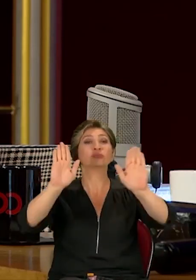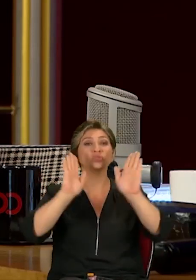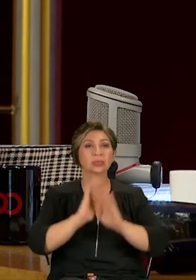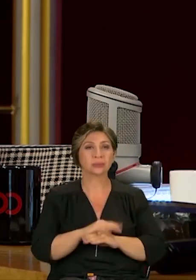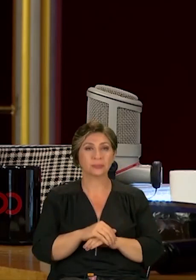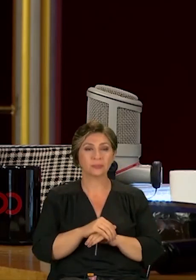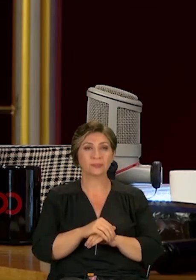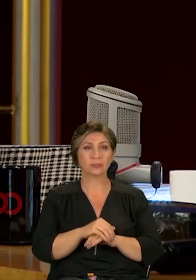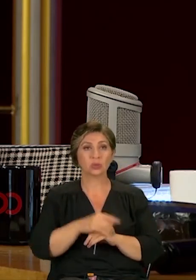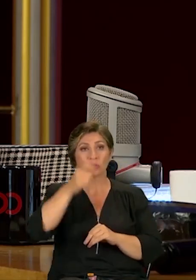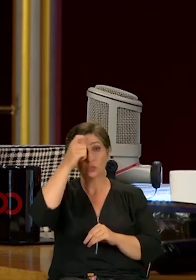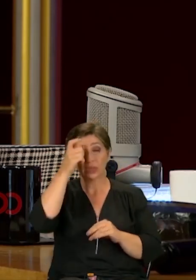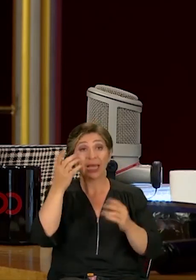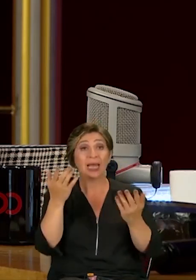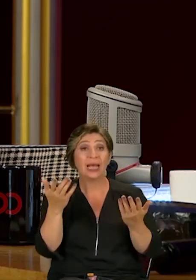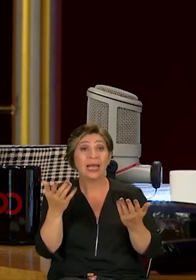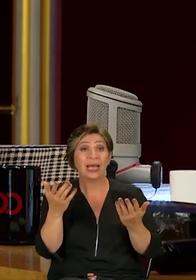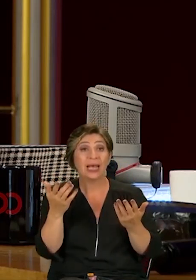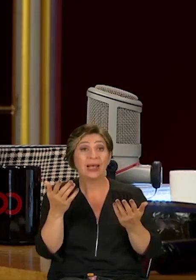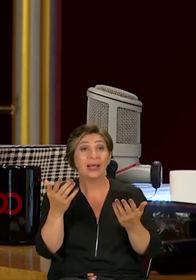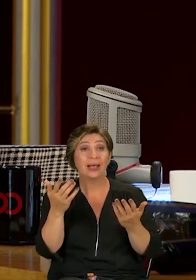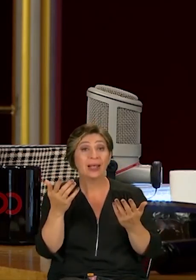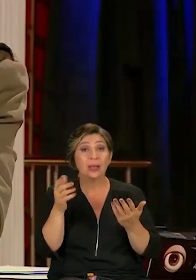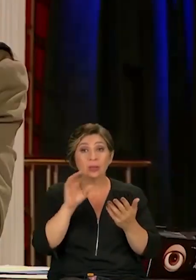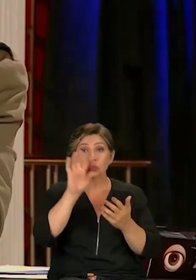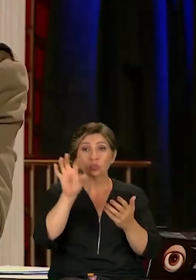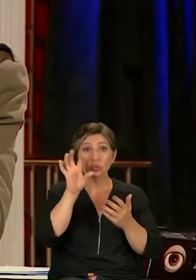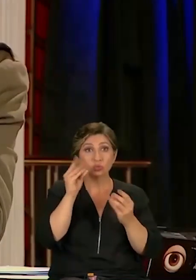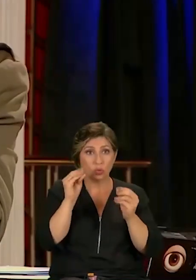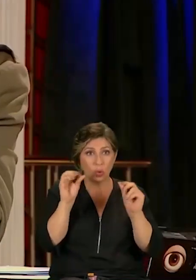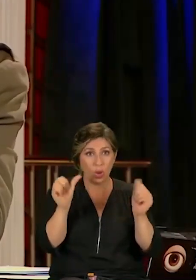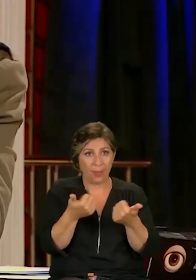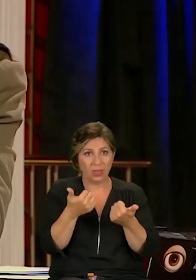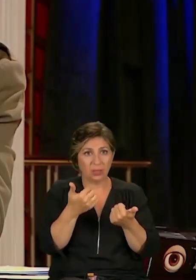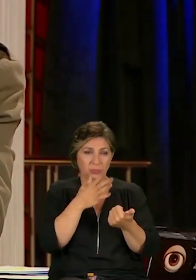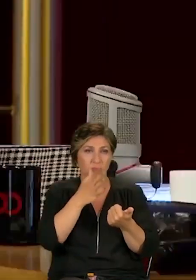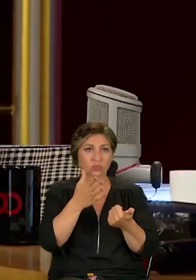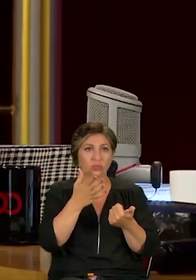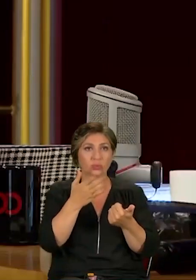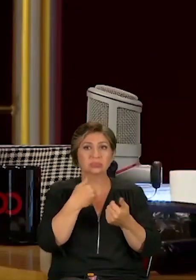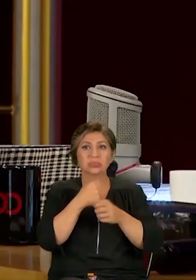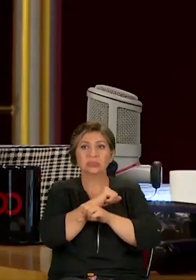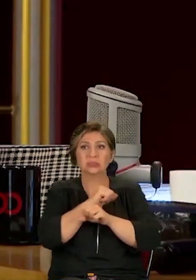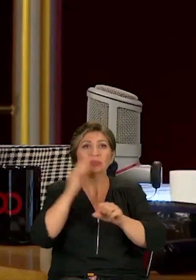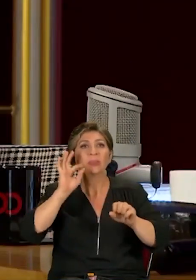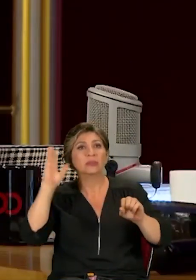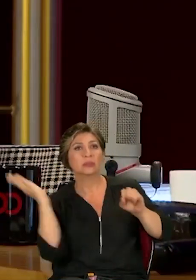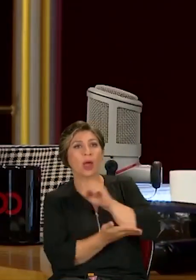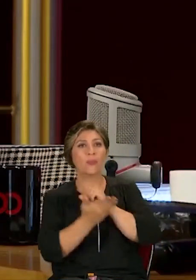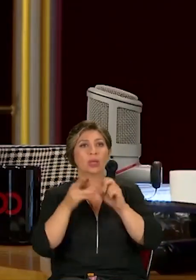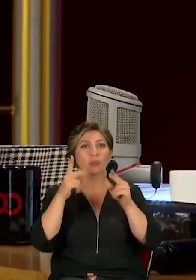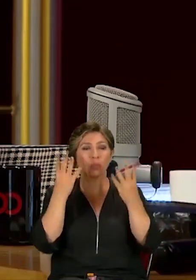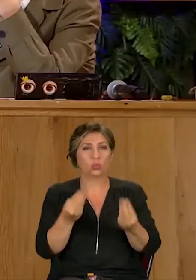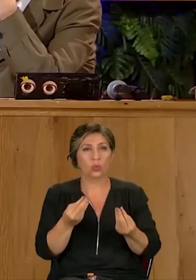Türkiye'ye. Ne oluyor dolayısıyla? Turizm önemli bir turizm şeyine darbe vurulmuş